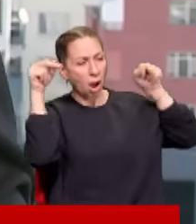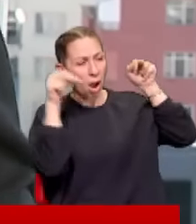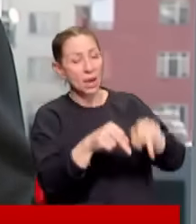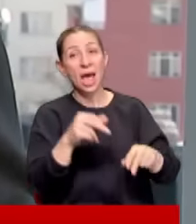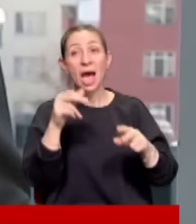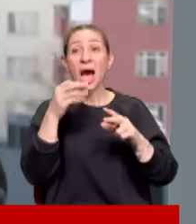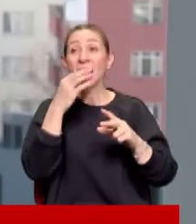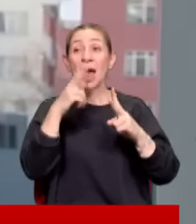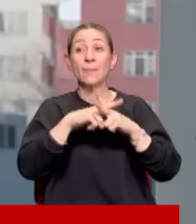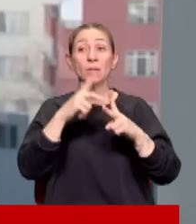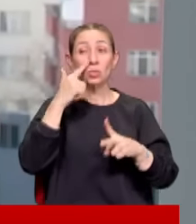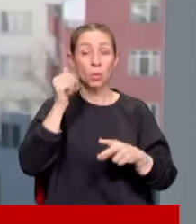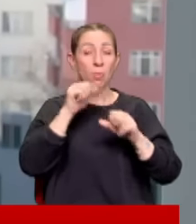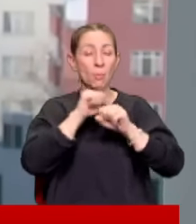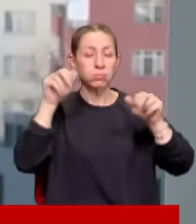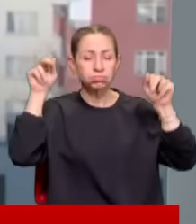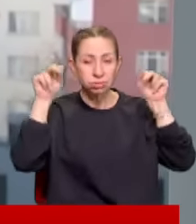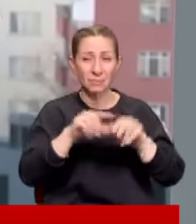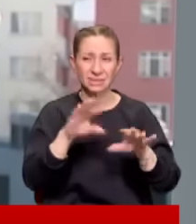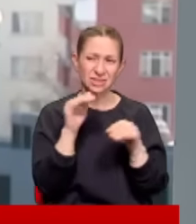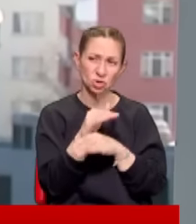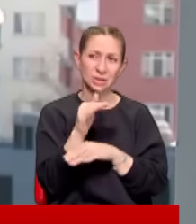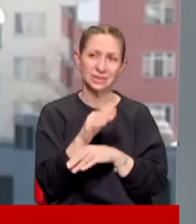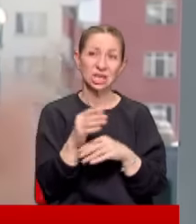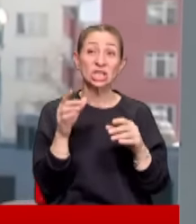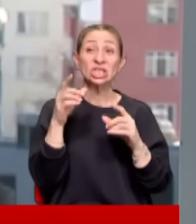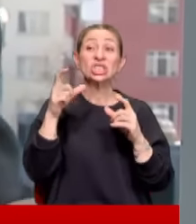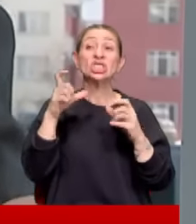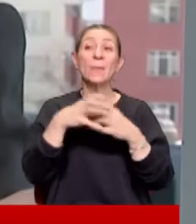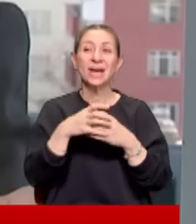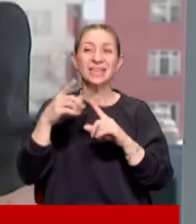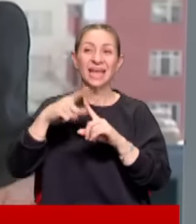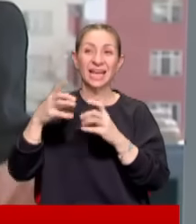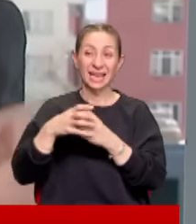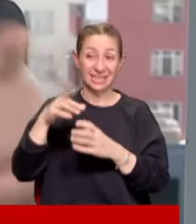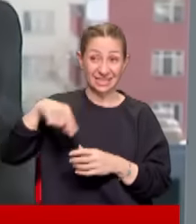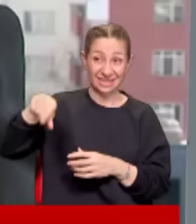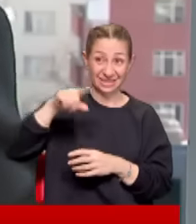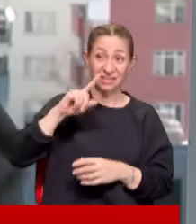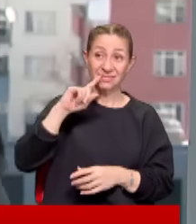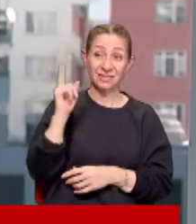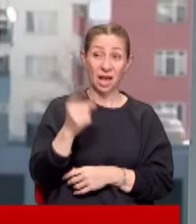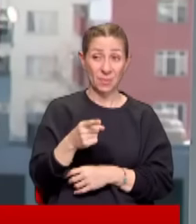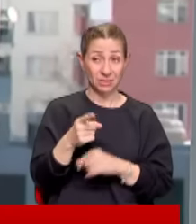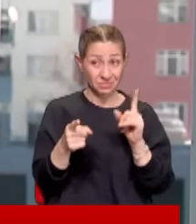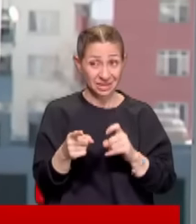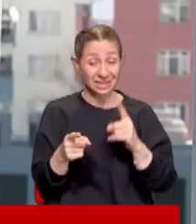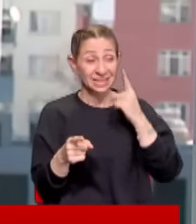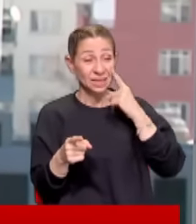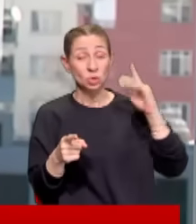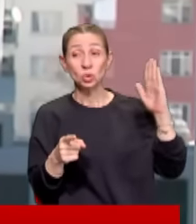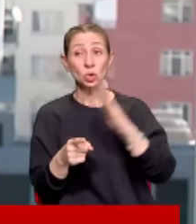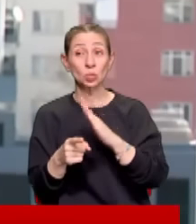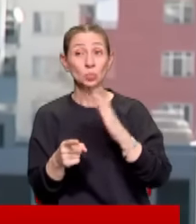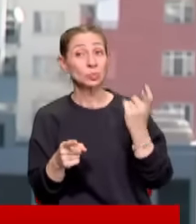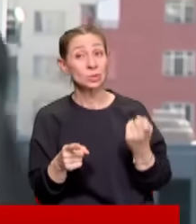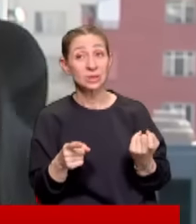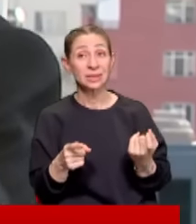Emniyet Müdürlüğü bombalanırken bunların hepsini yaşadık. Cemaatin tarikatın talimatı mı, devletin dur talimatı